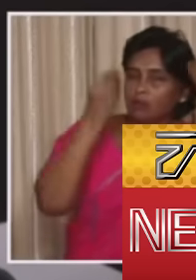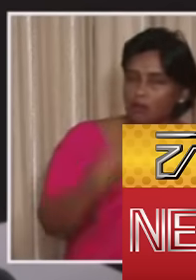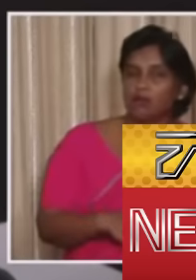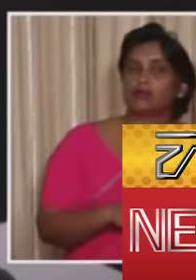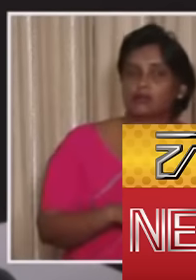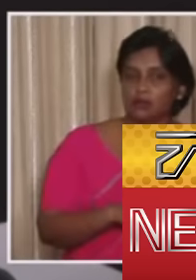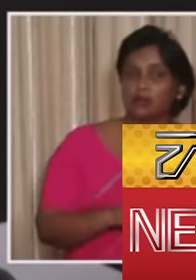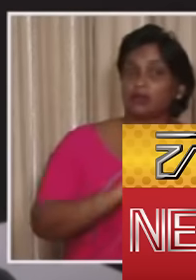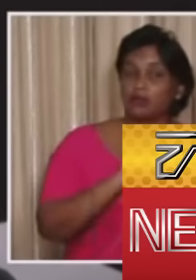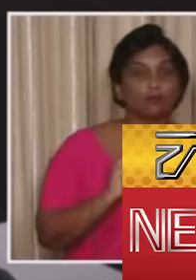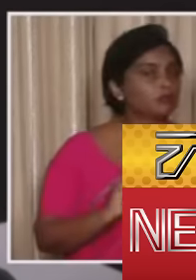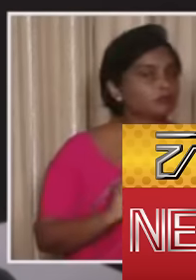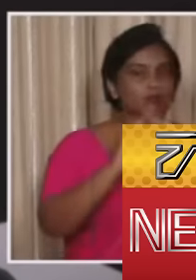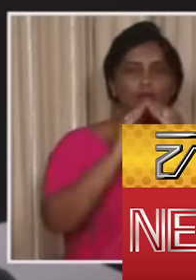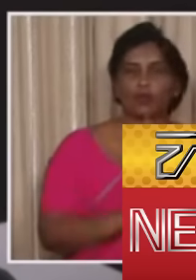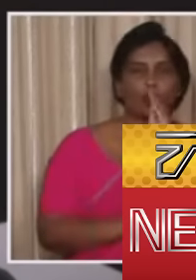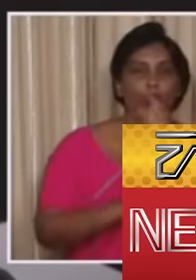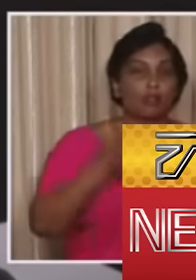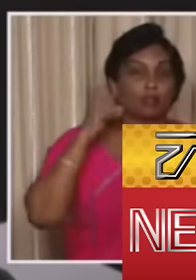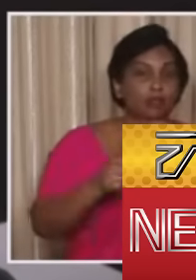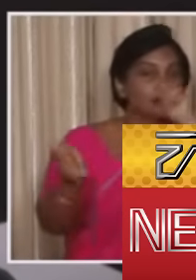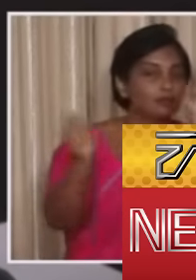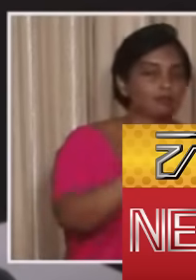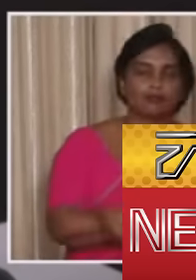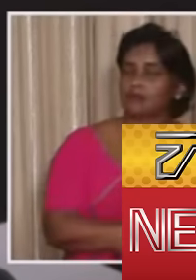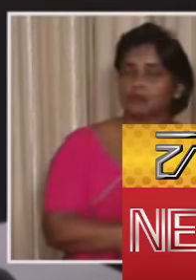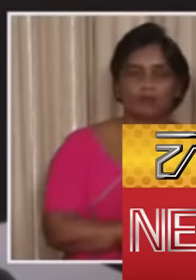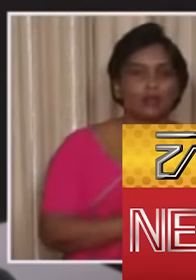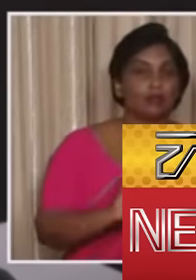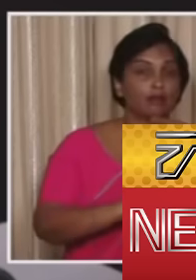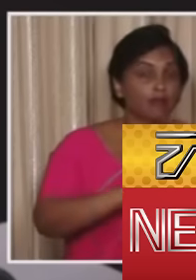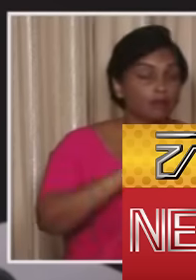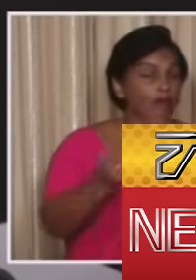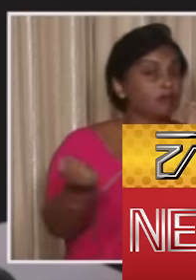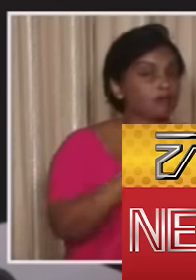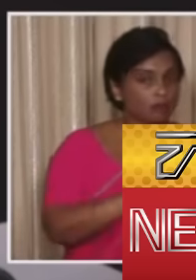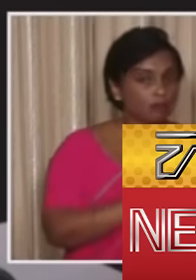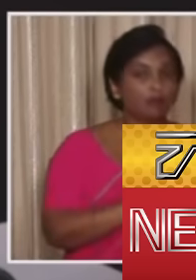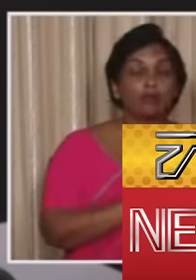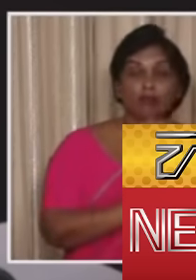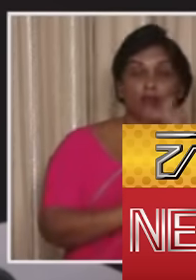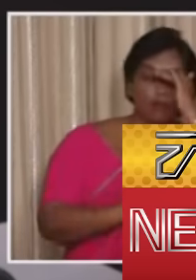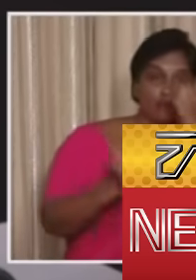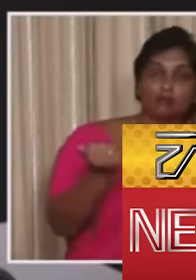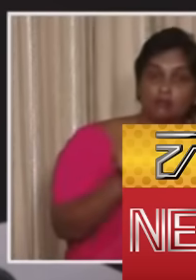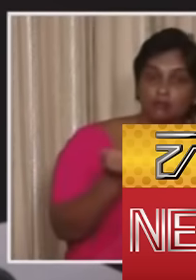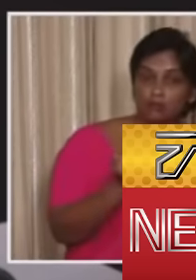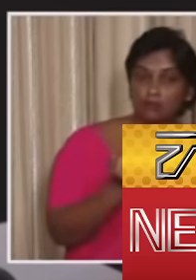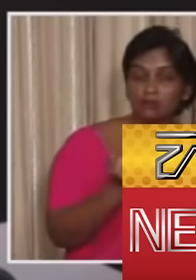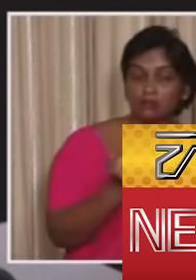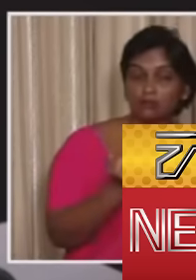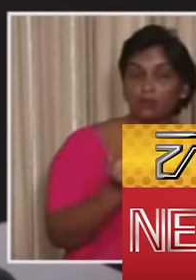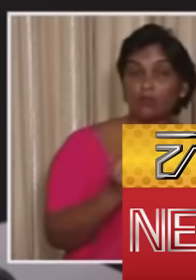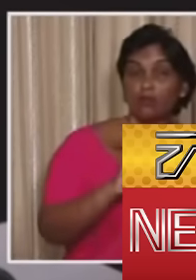තිබෙන්නේ. මේ රට ගොඩනගන්න බෑ හුදු දේශපාලන පරිවර්තනයක. මේ රට පරිවර්තනය කළ හැකි වන්නේ ඒට නායකත්ව දිය හැකි